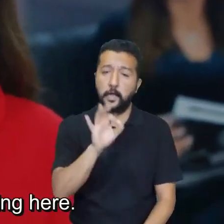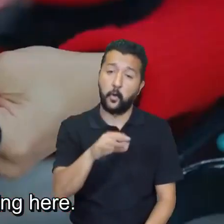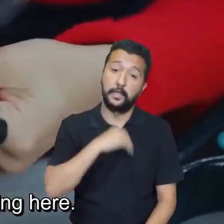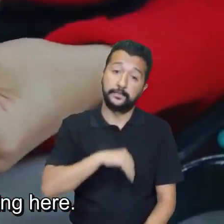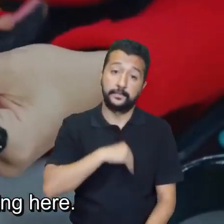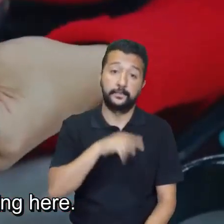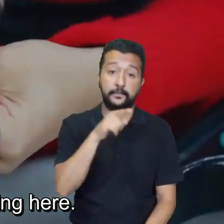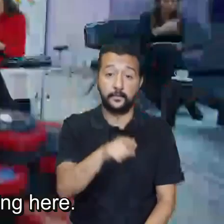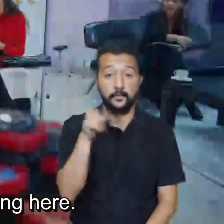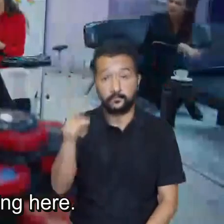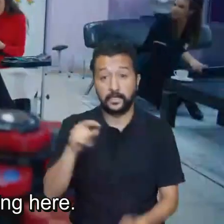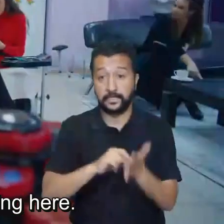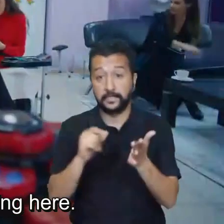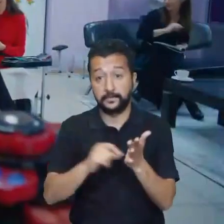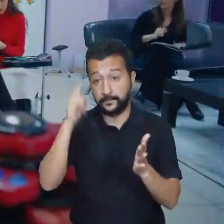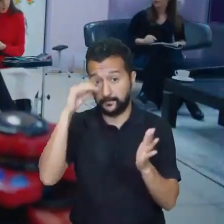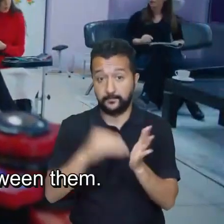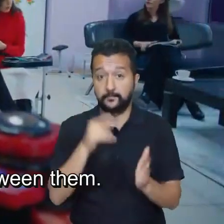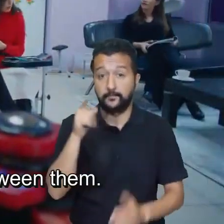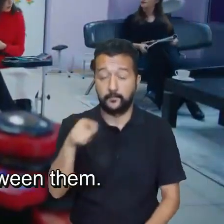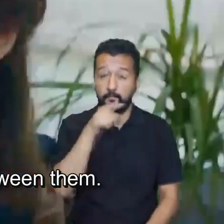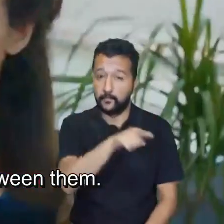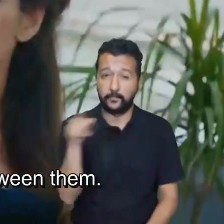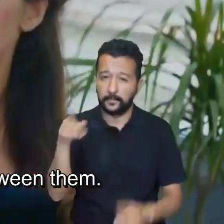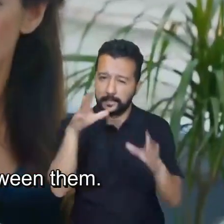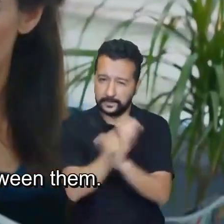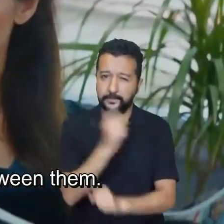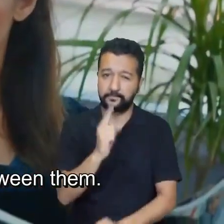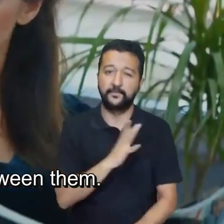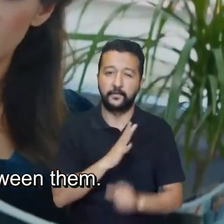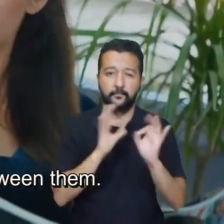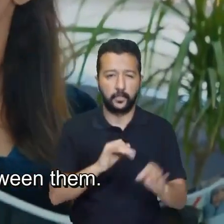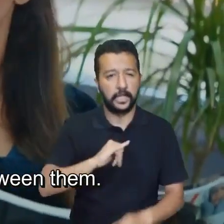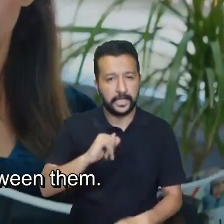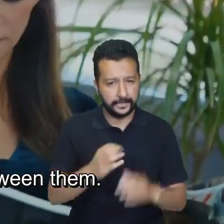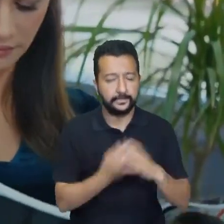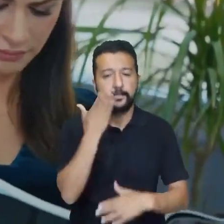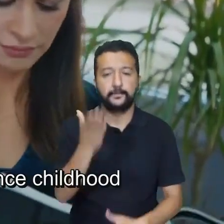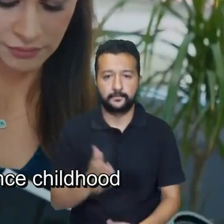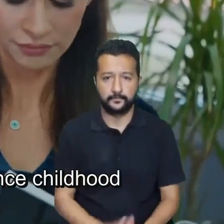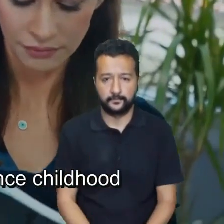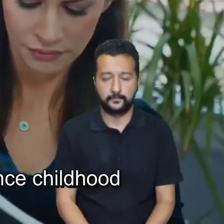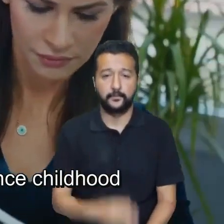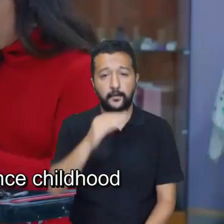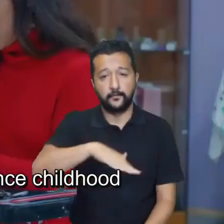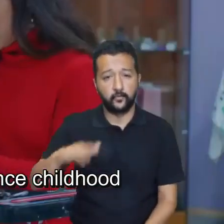öyle san. Aha da buraya yazıyorum. Bunların arasında kesin bir şey var. Yakında çıkar. Çocukluklarından beri diz